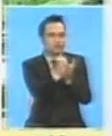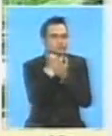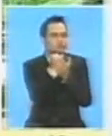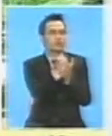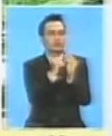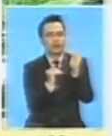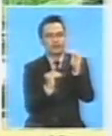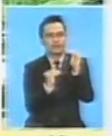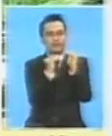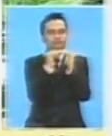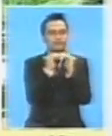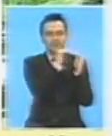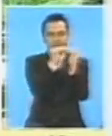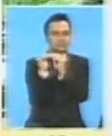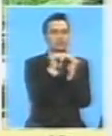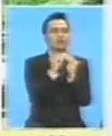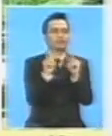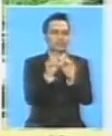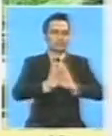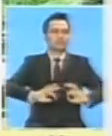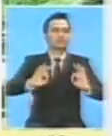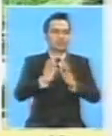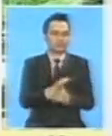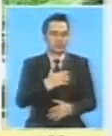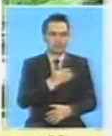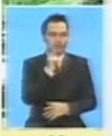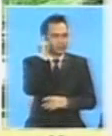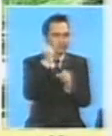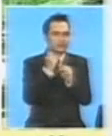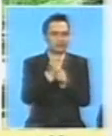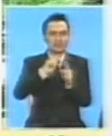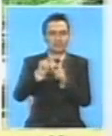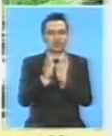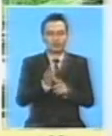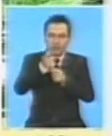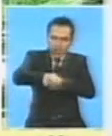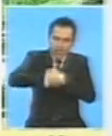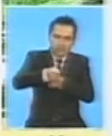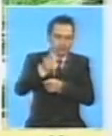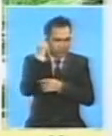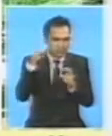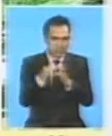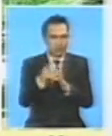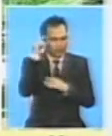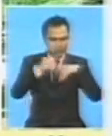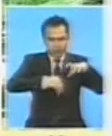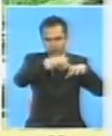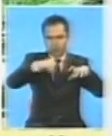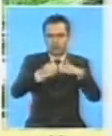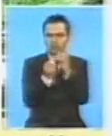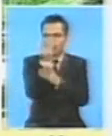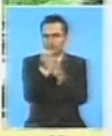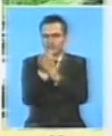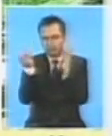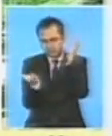ดเทียมกลุ่มอื่นในสังคมมากขึ้นจะเร่งการแก้ปัญหาการไร้ที่ดินทำกินของเกษตรกรและการลุกล้ำเขตป่าสงวนให้เป็นรูปธร